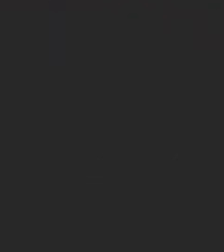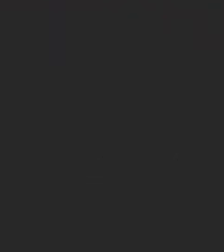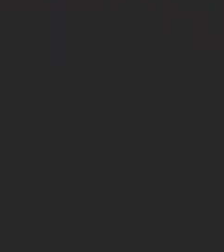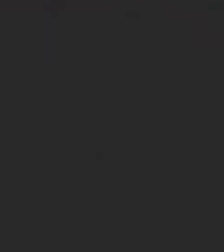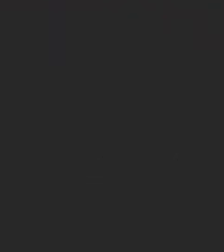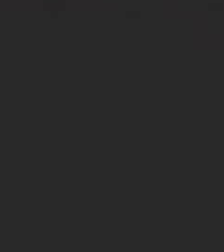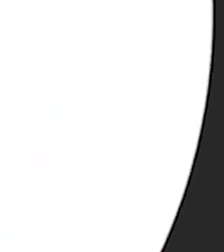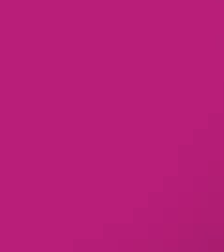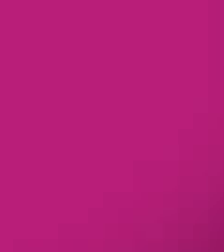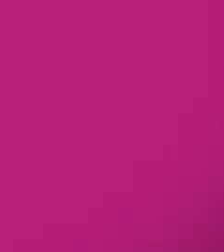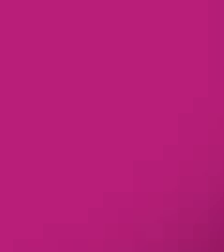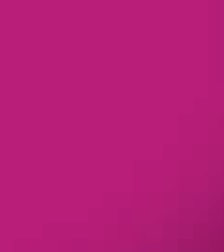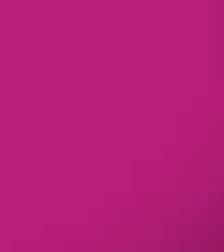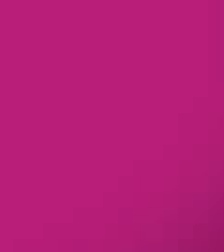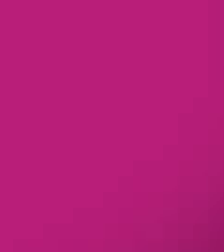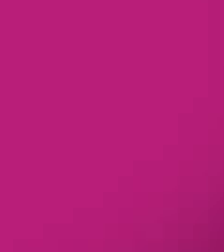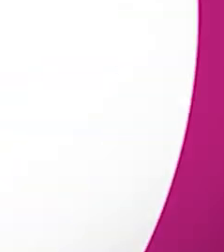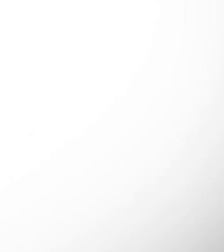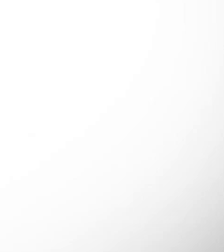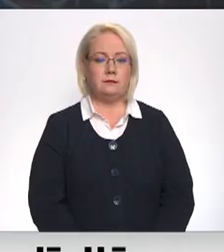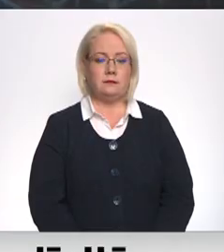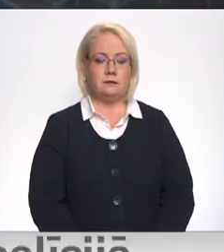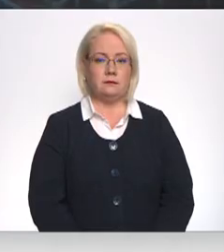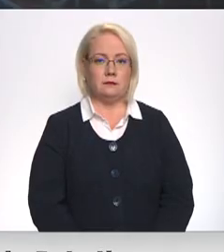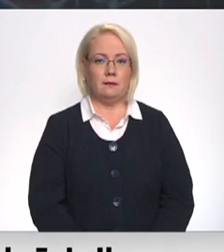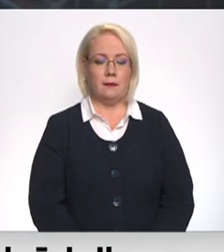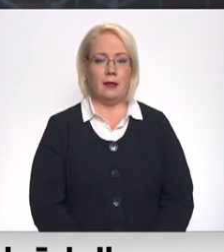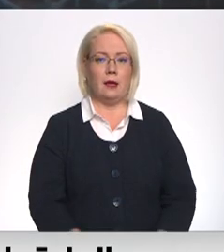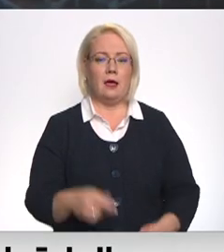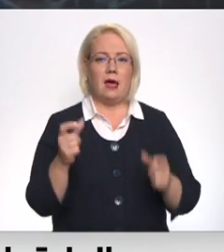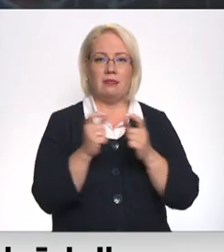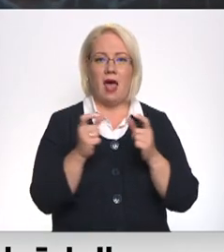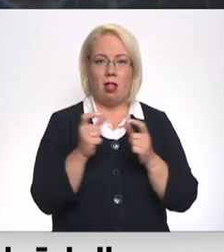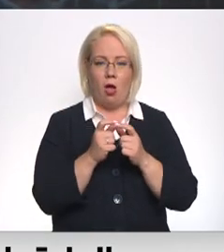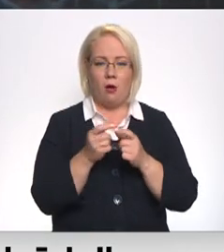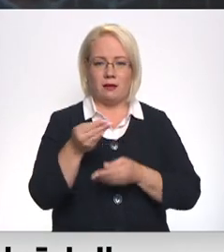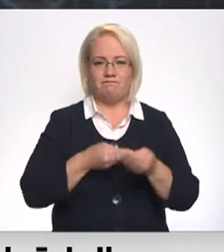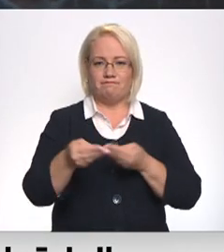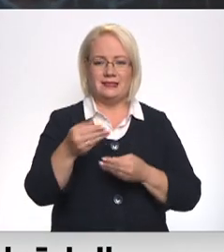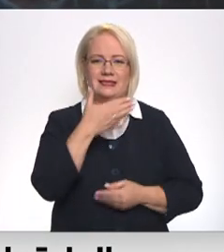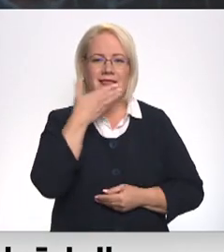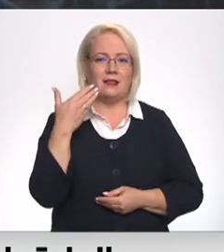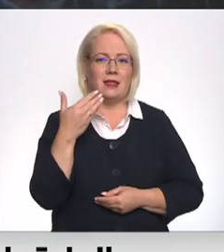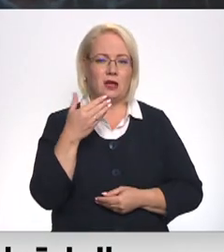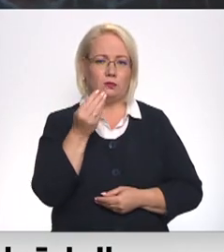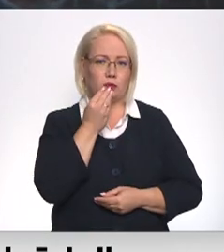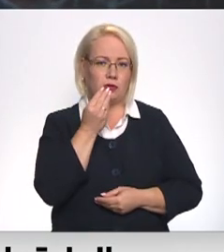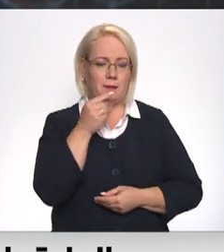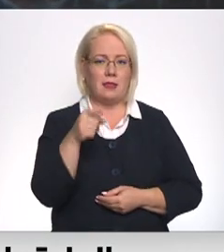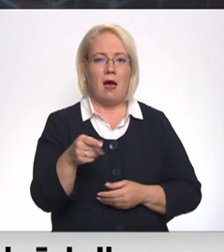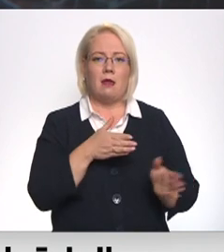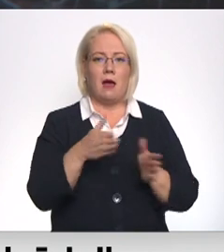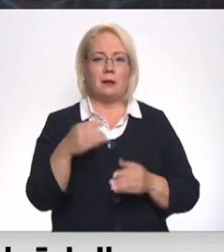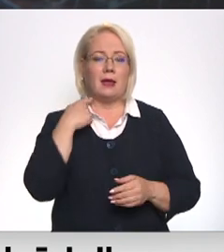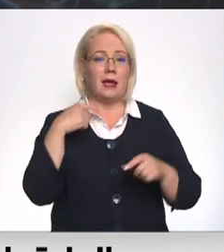Re, viss ēters ir te! Taloni apmaiņā pret siltām pusdienām. Šāda sistēma